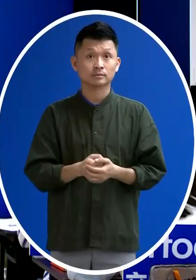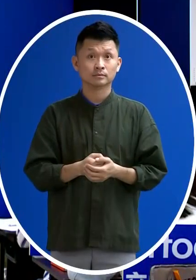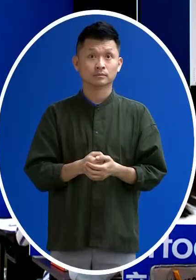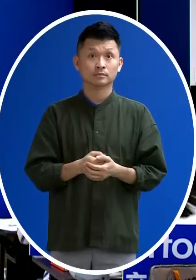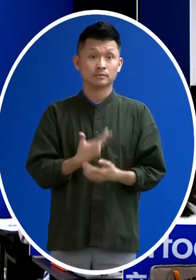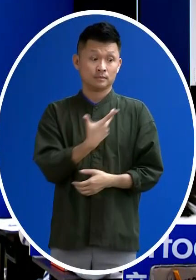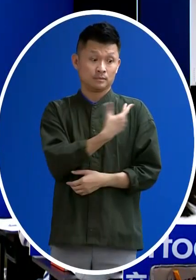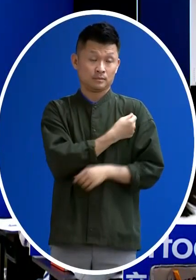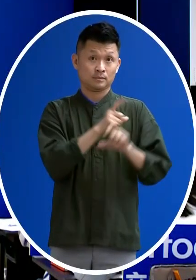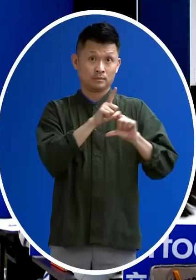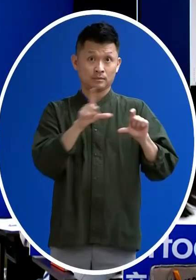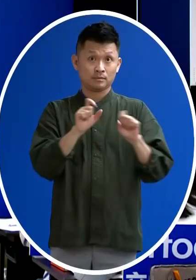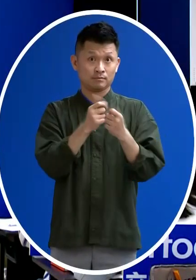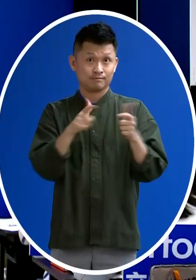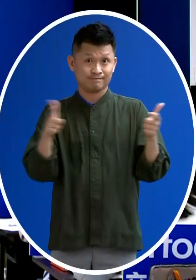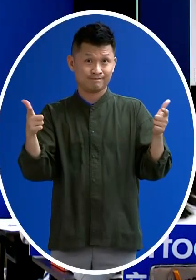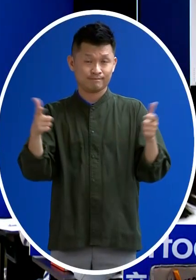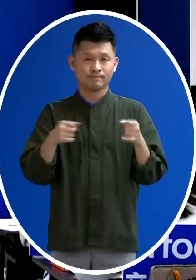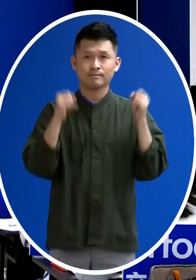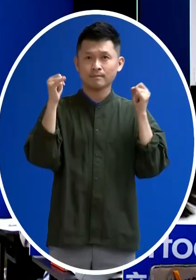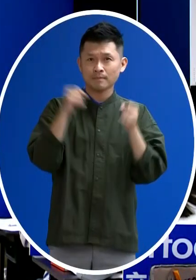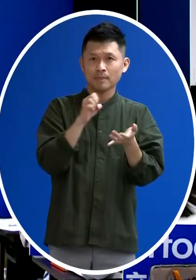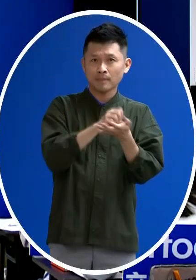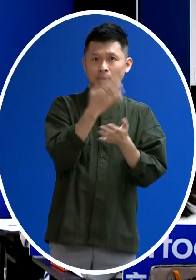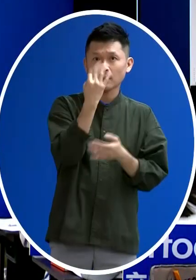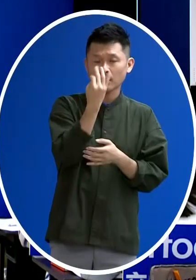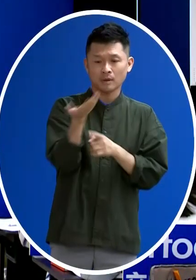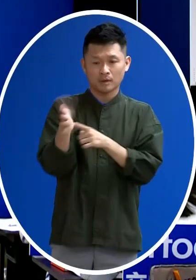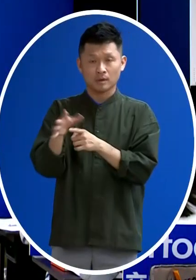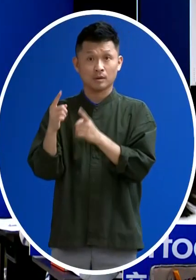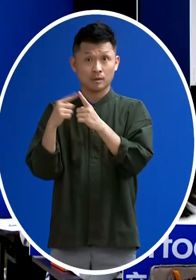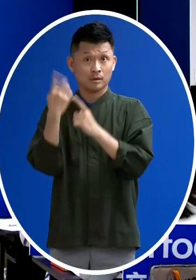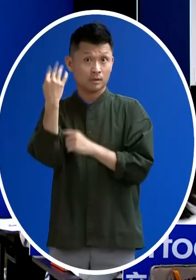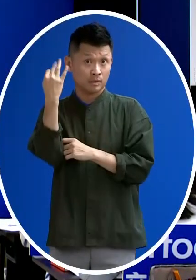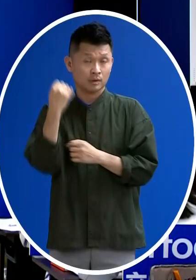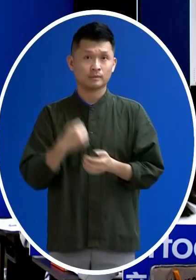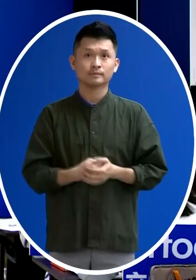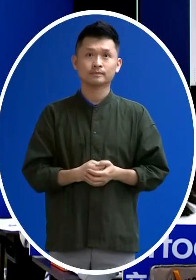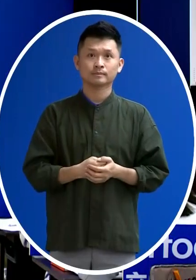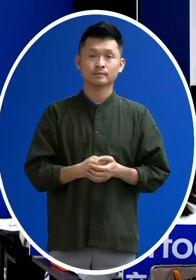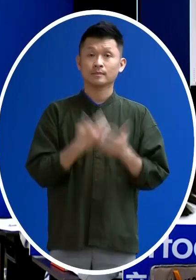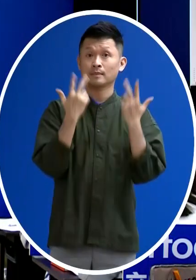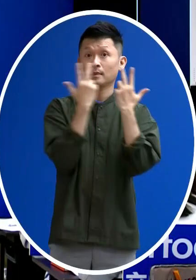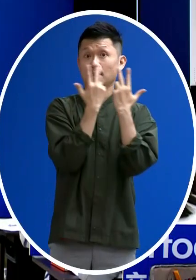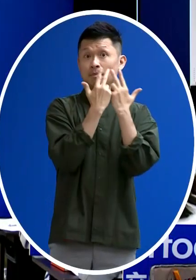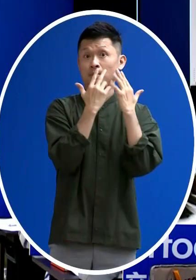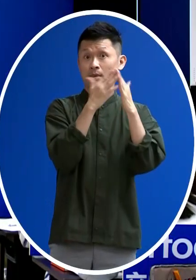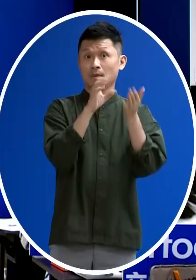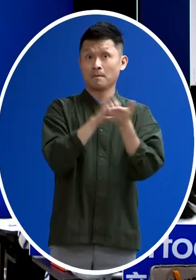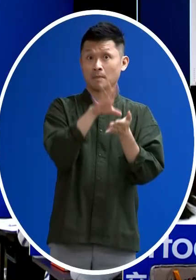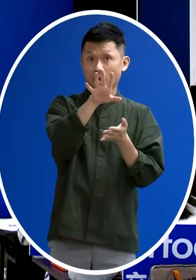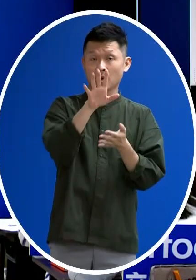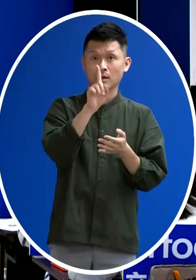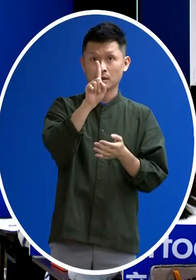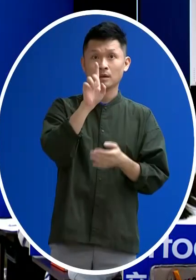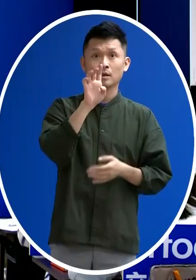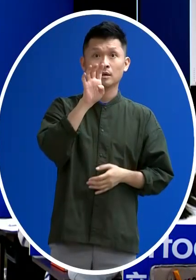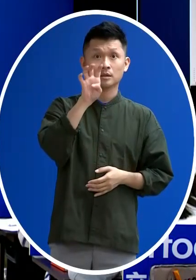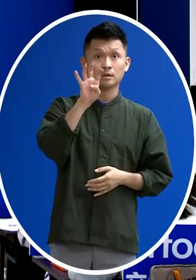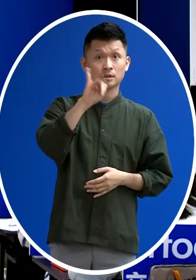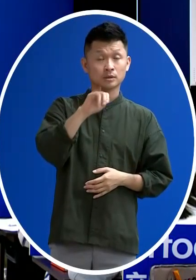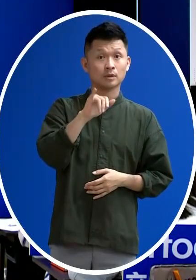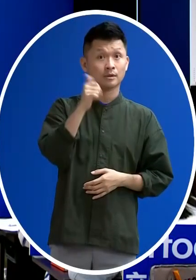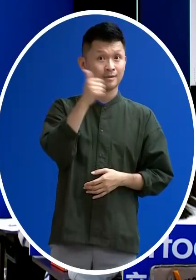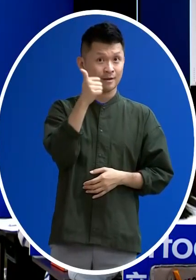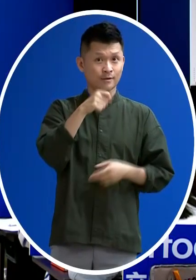所有疫苗接种后不良事件通报以及死亡的案例，是不是有包括新北市有通报一个42岁的男工